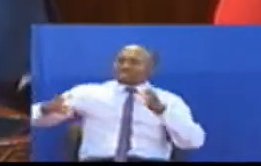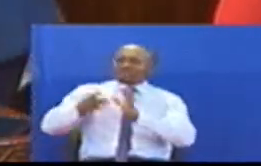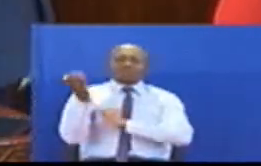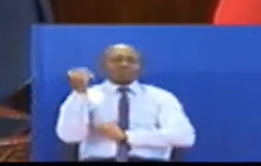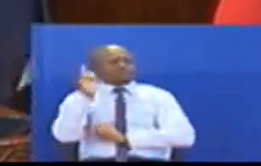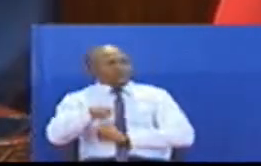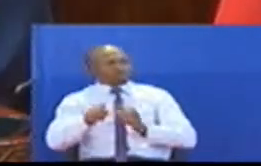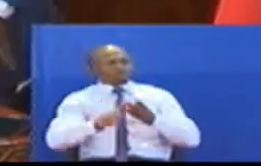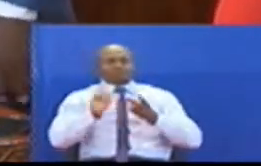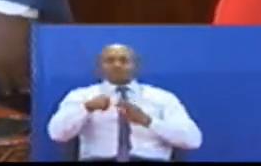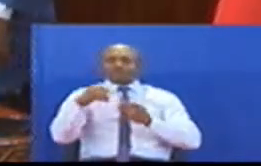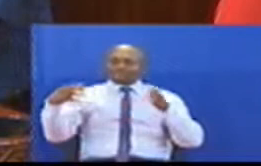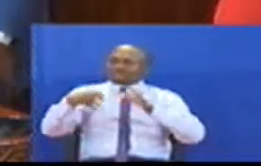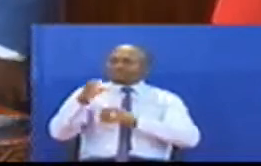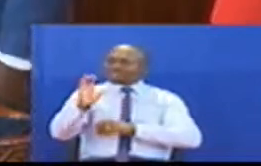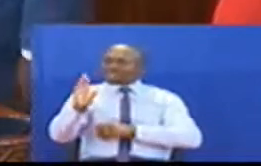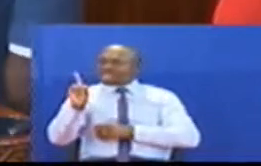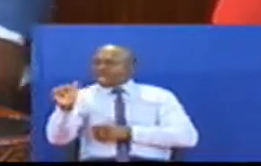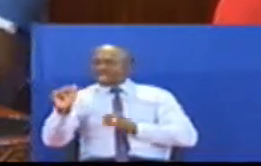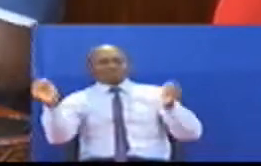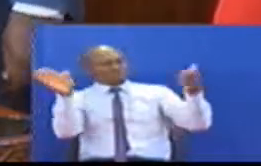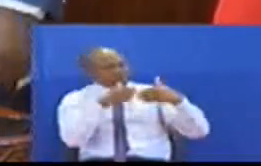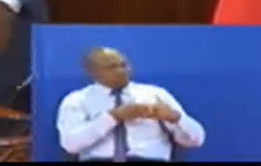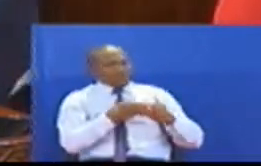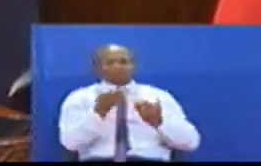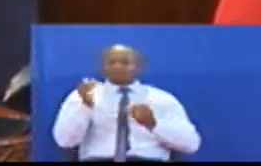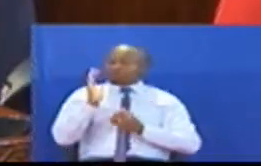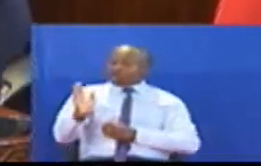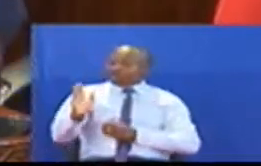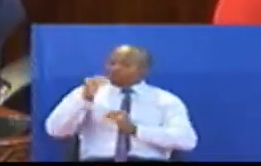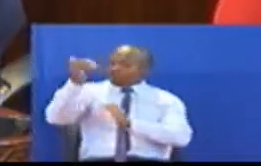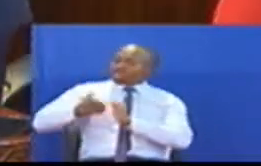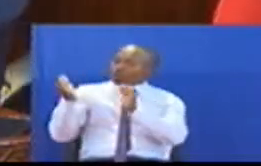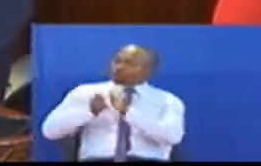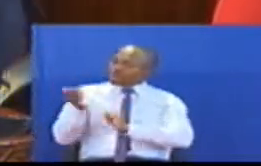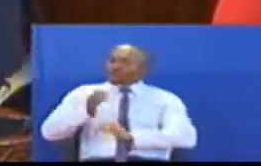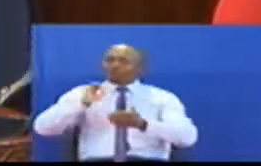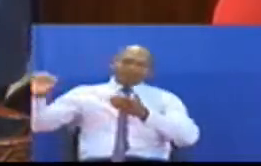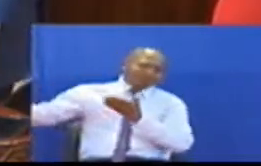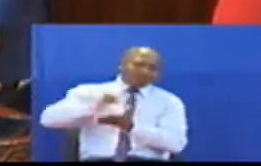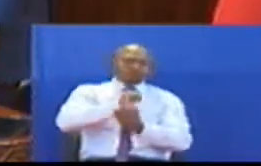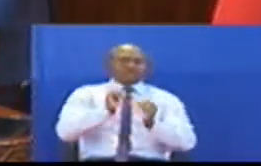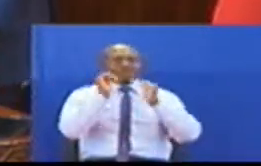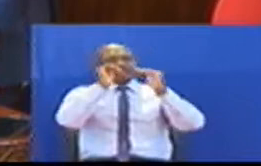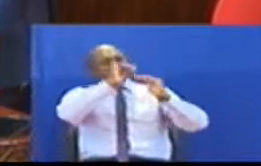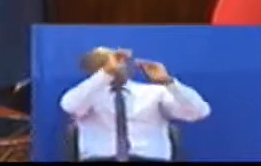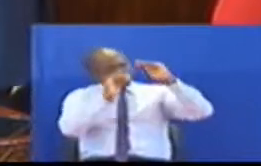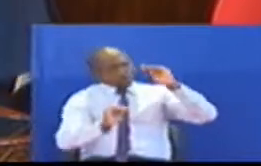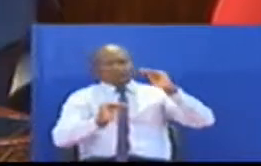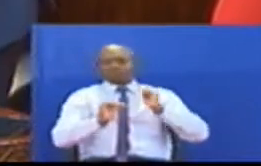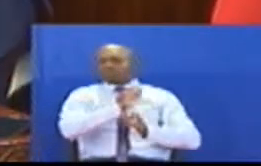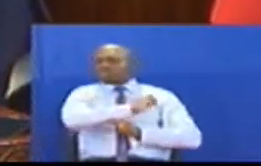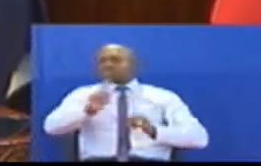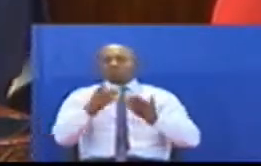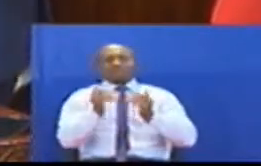Tulikuwa na timu inaitwa CDA imefungwa. Na ndivyo ambavyo hawa mwezi wa 10 tunakwenda kuwafungilia kwa mbali na kuwashusha daraja. wala sio kwamba kwa